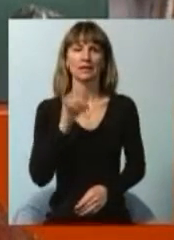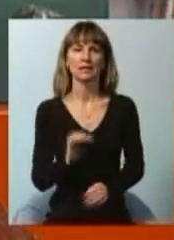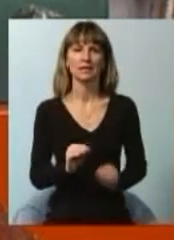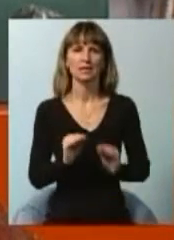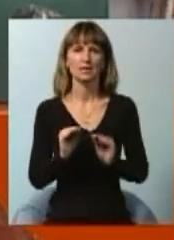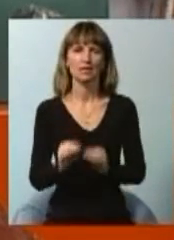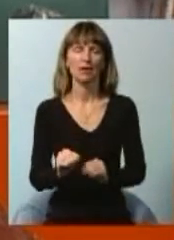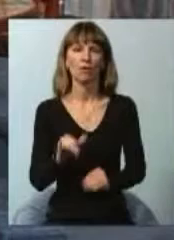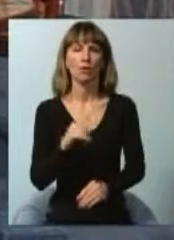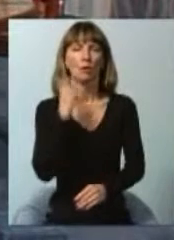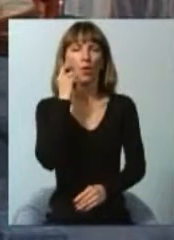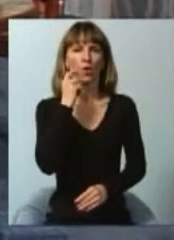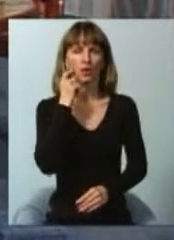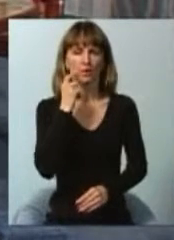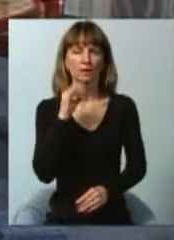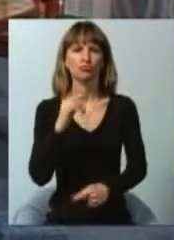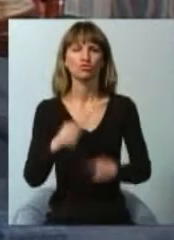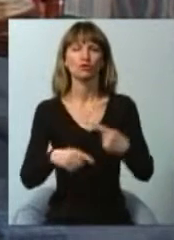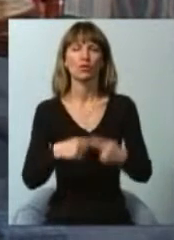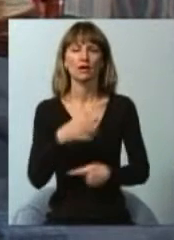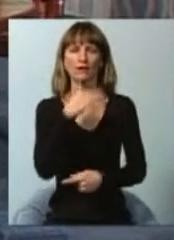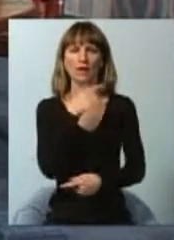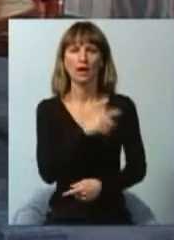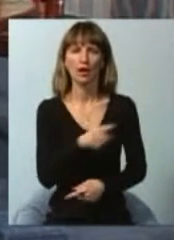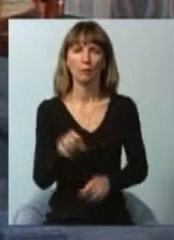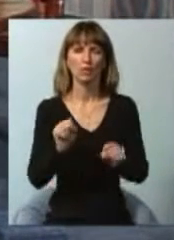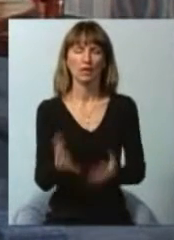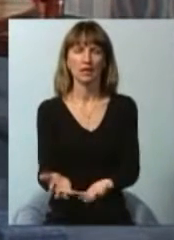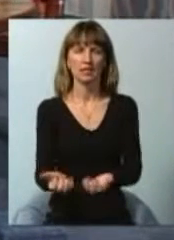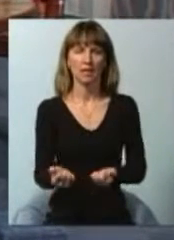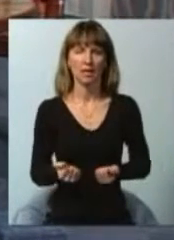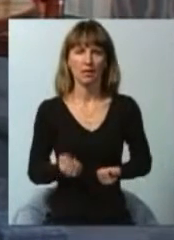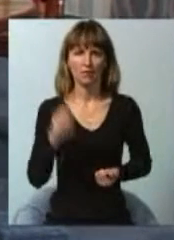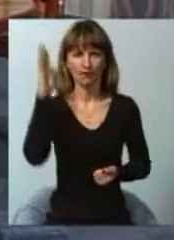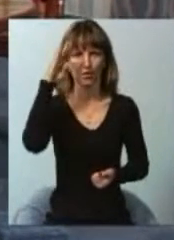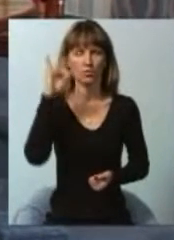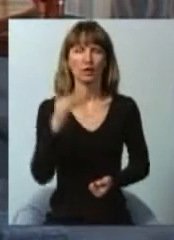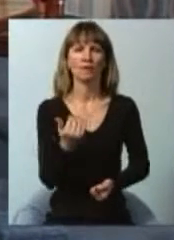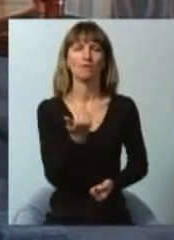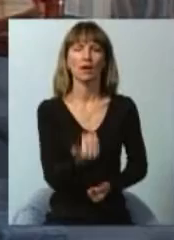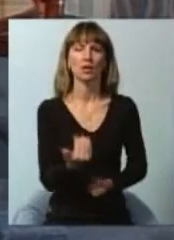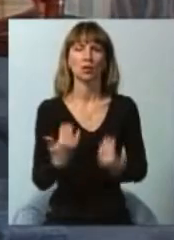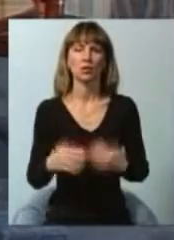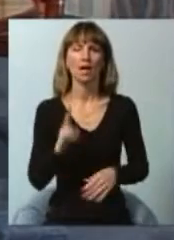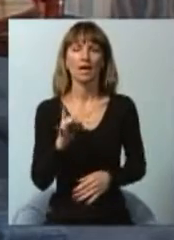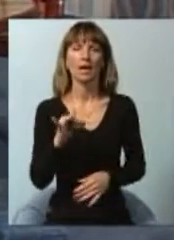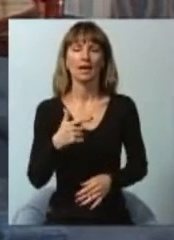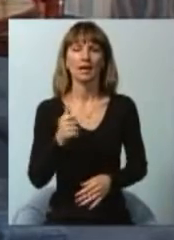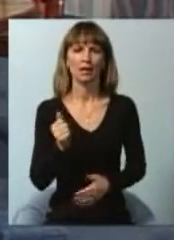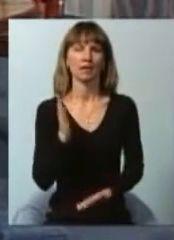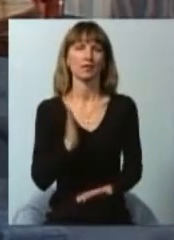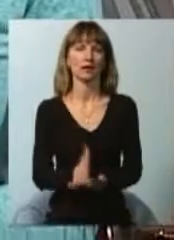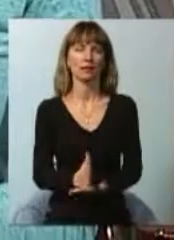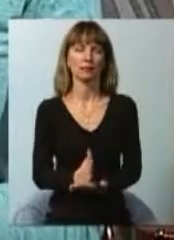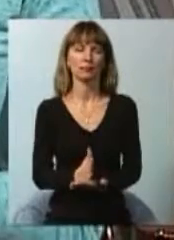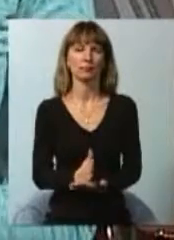у морозильник. Так, і через деякий час ви просто дістаєте звідти воду, і у вас вже ось крига прямо є.